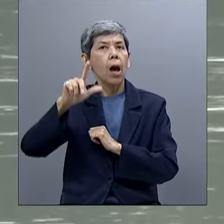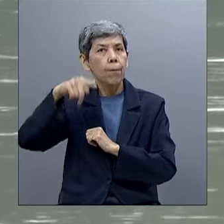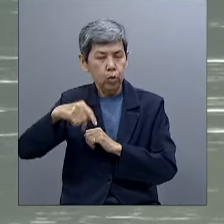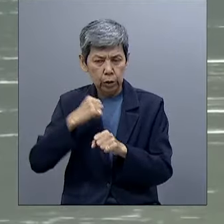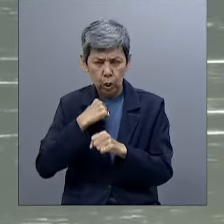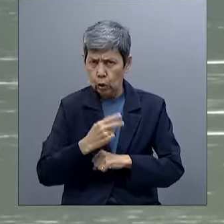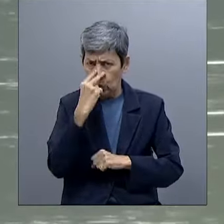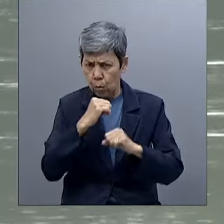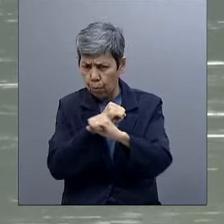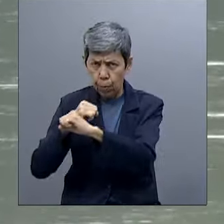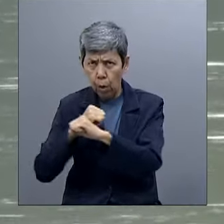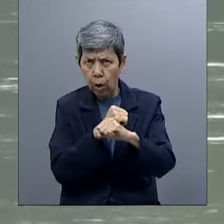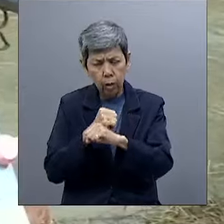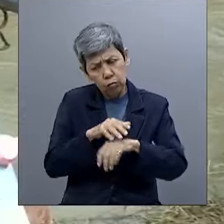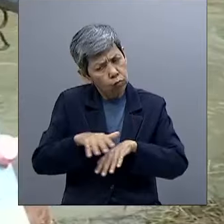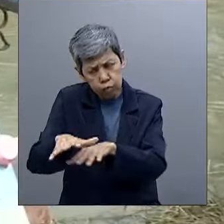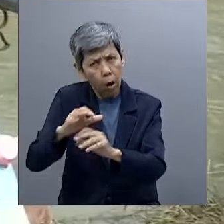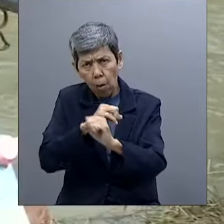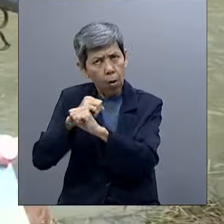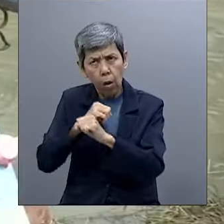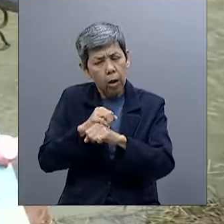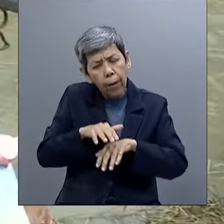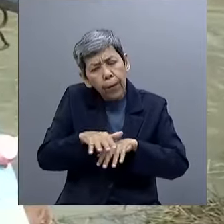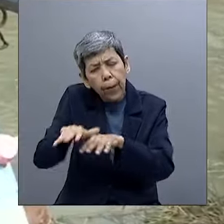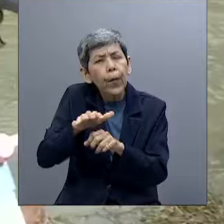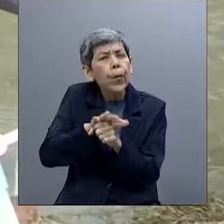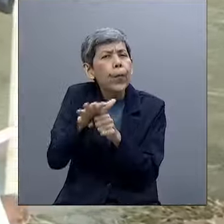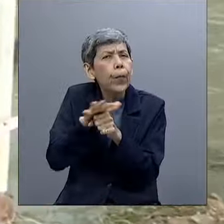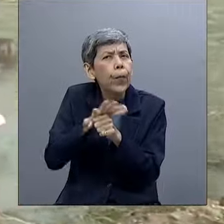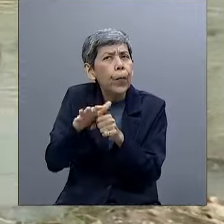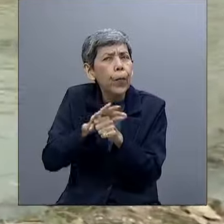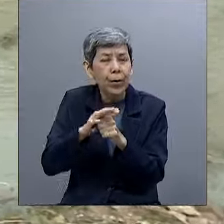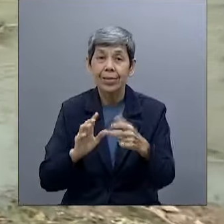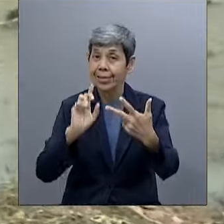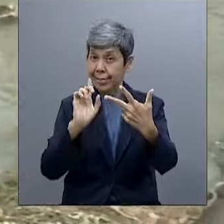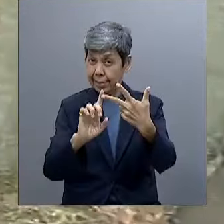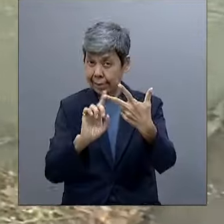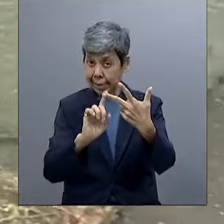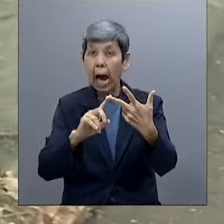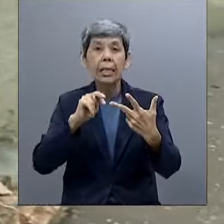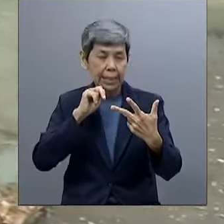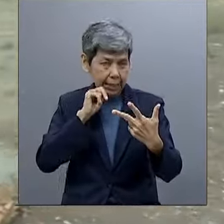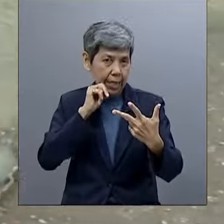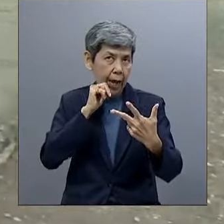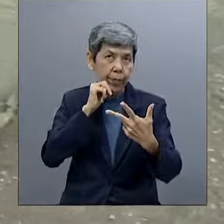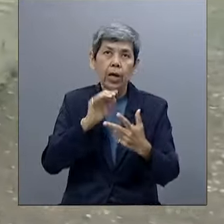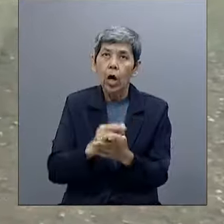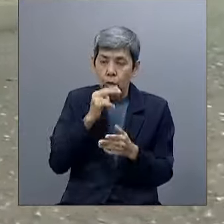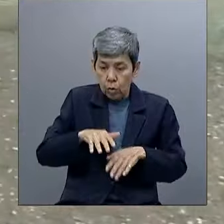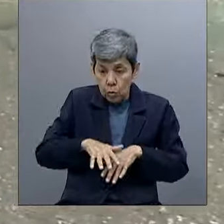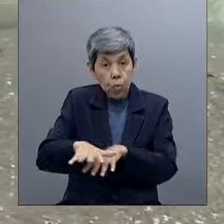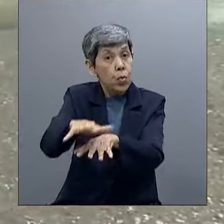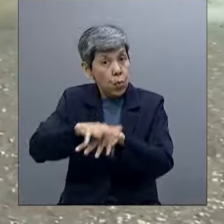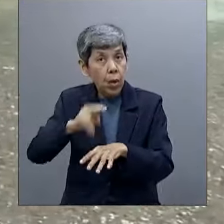คอยป้องกันไม่ให้น้ำไหลผ่านหรือให้ไหลผ่านน้อยที่สุดครับส่วนเส้นทางที่3นะครับน้ำจะไหลผ่านลำเหมืองกลางซึ่งจะไหลลง